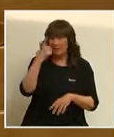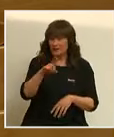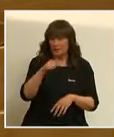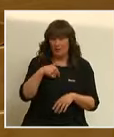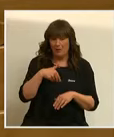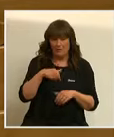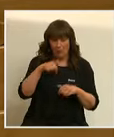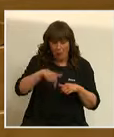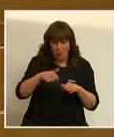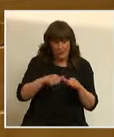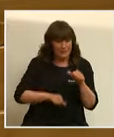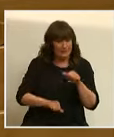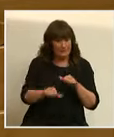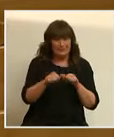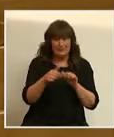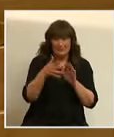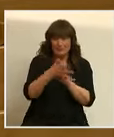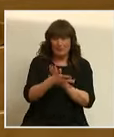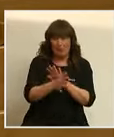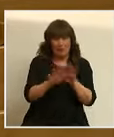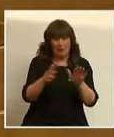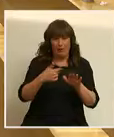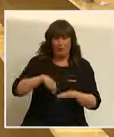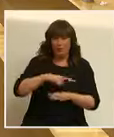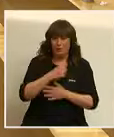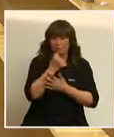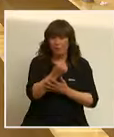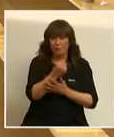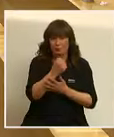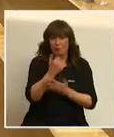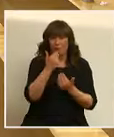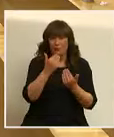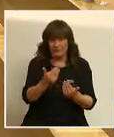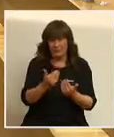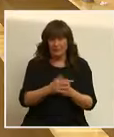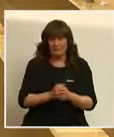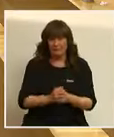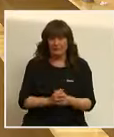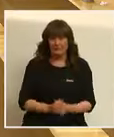per sempre. Moltes gràcies, Cors Valencianes, moltes gràcies, poble valencià.